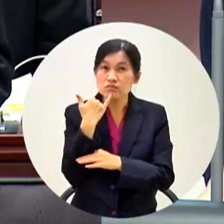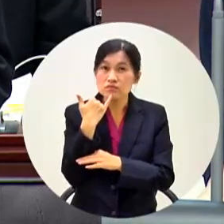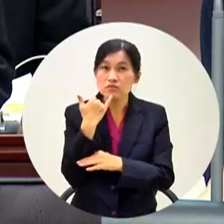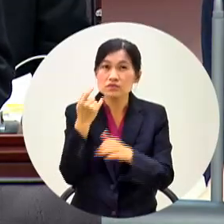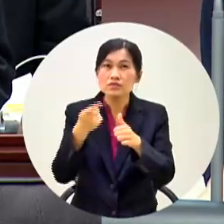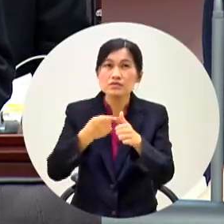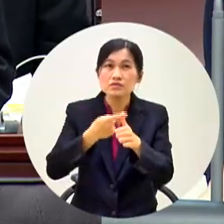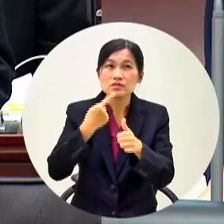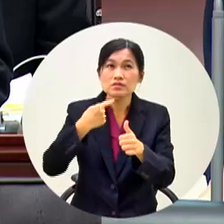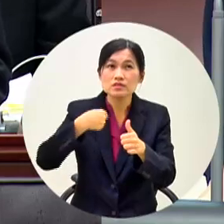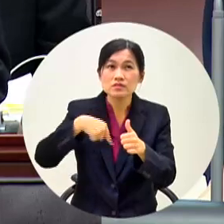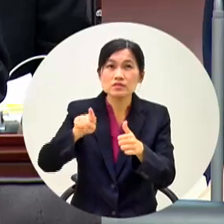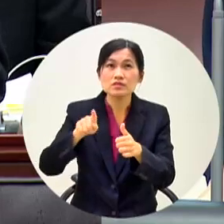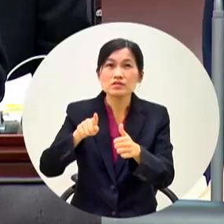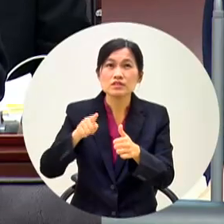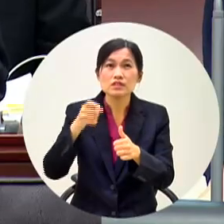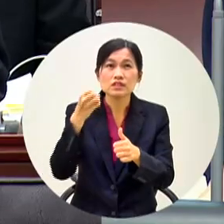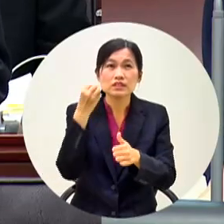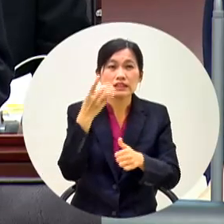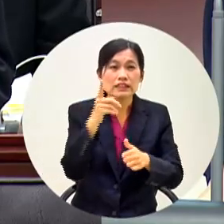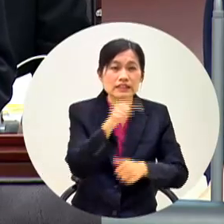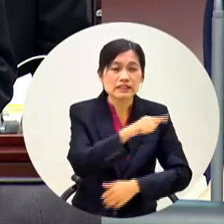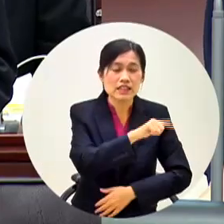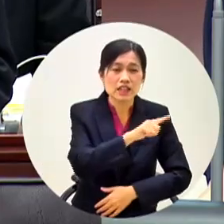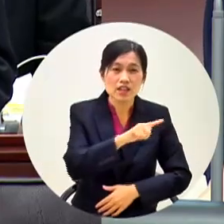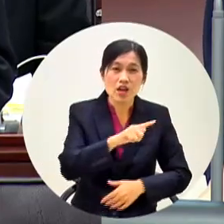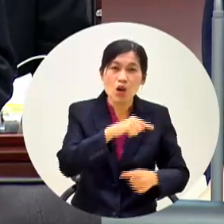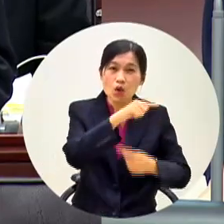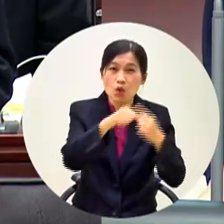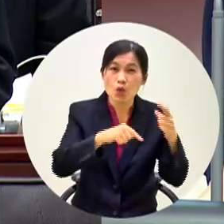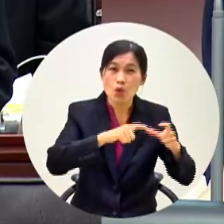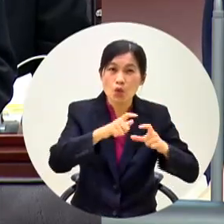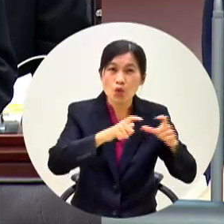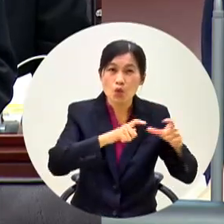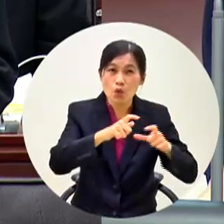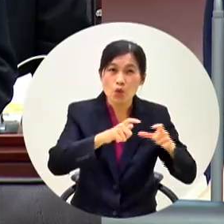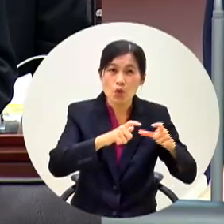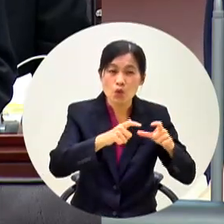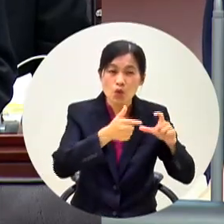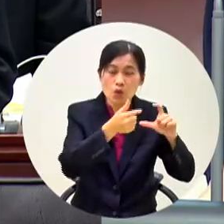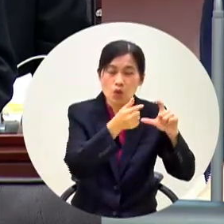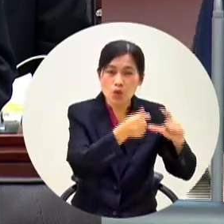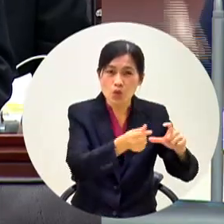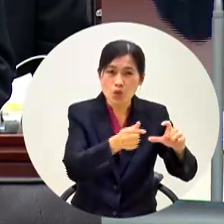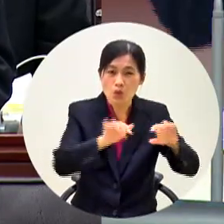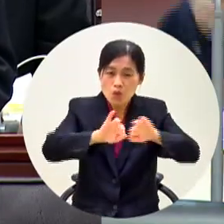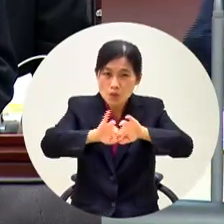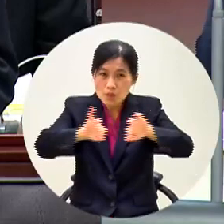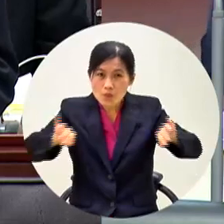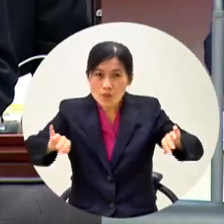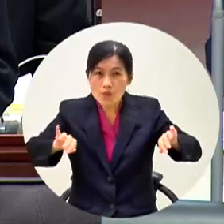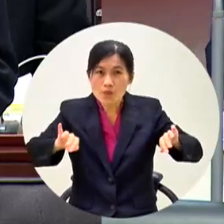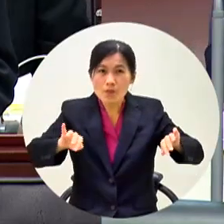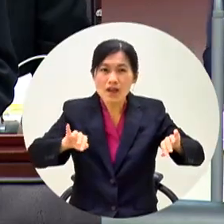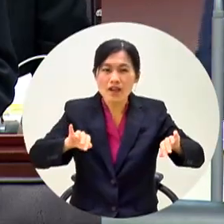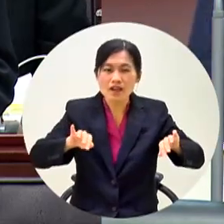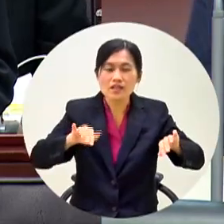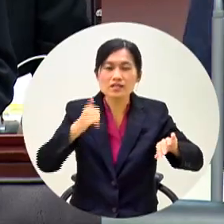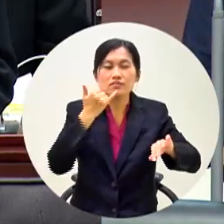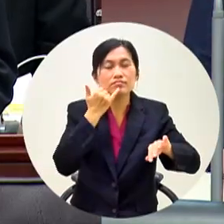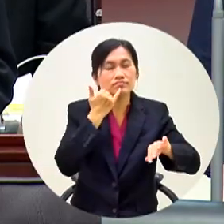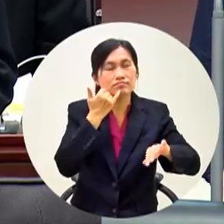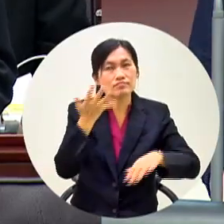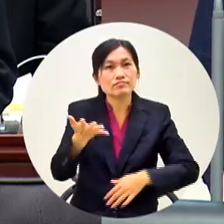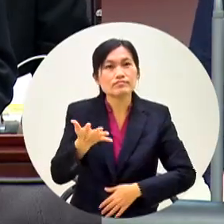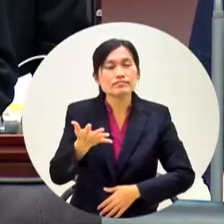走跟新材料循环经济园区脱钩 这件事是可行的，是不是在明确的告诉我们所有市